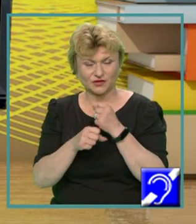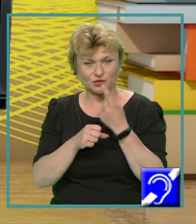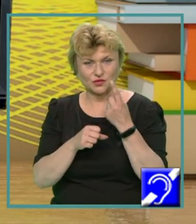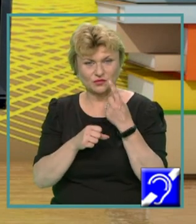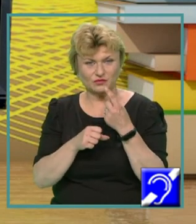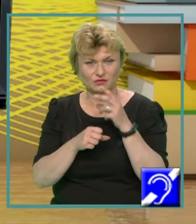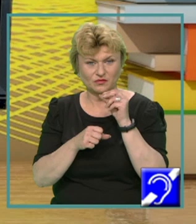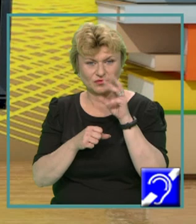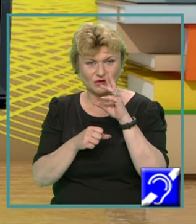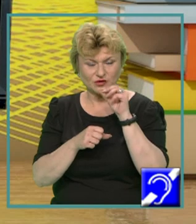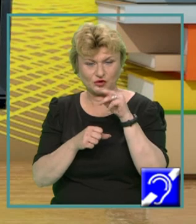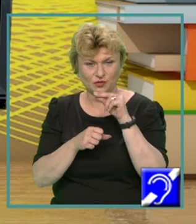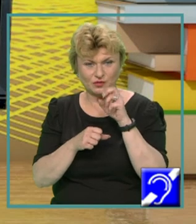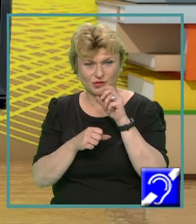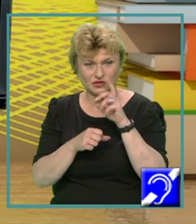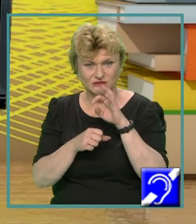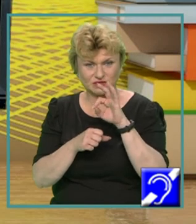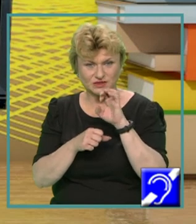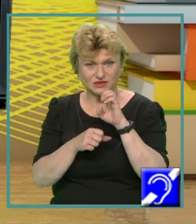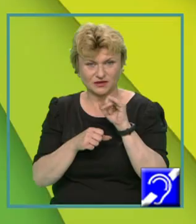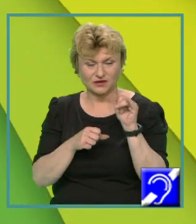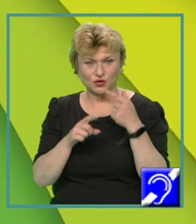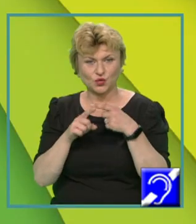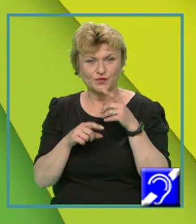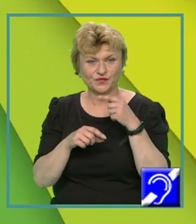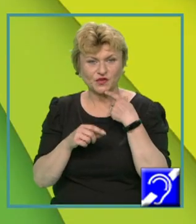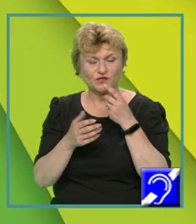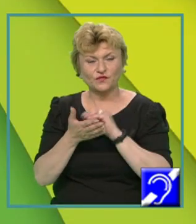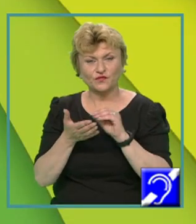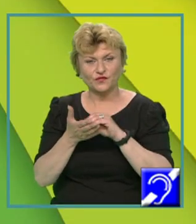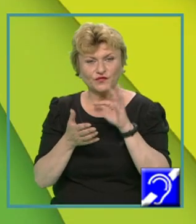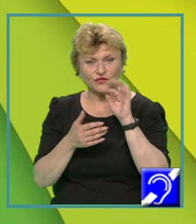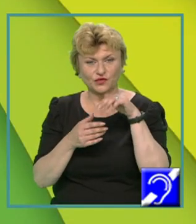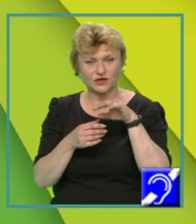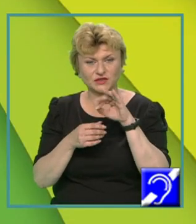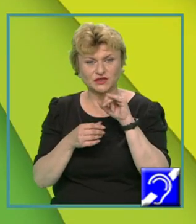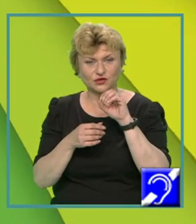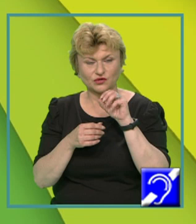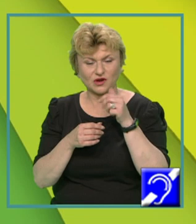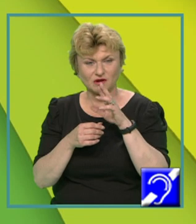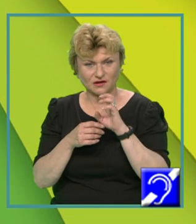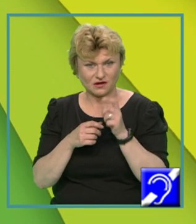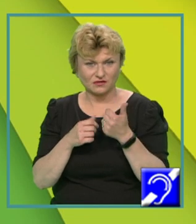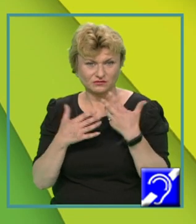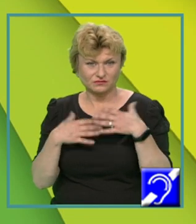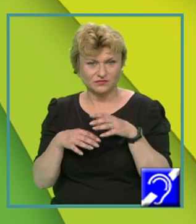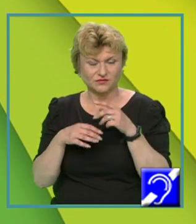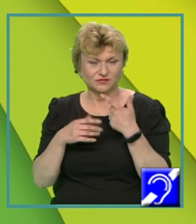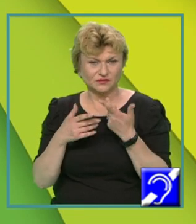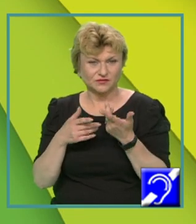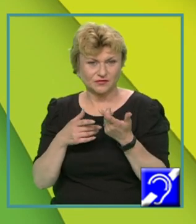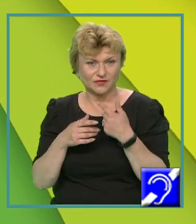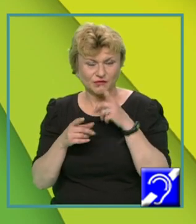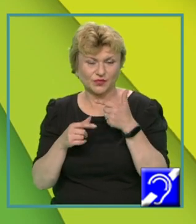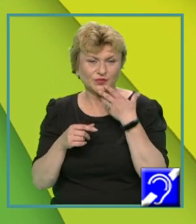propoziții cu fiziologia lui, cu funcționarea lui. Avem receptorii din piele. Sunt receptori tactili, termici și dureroși. Putem